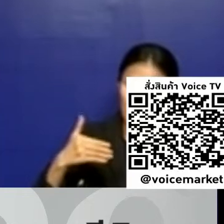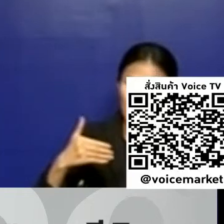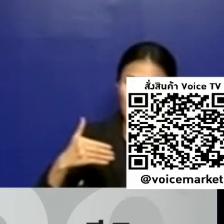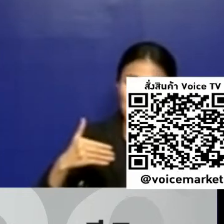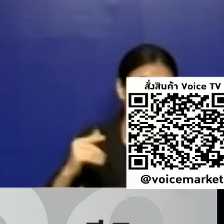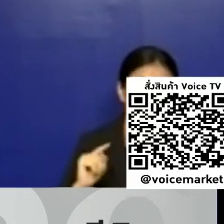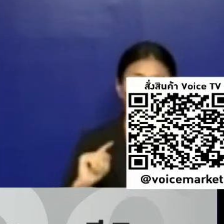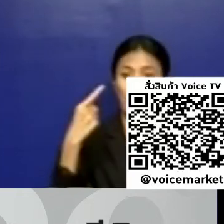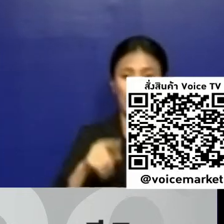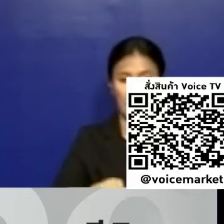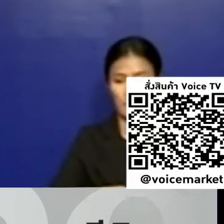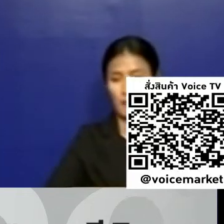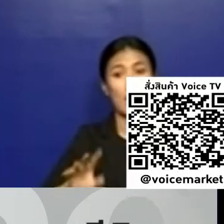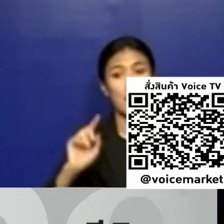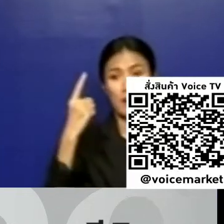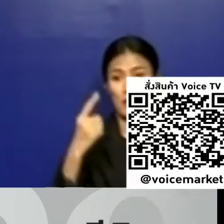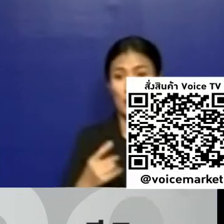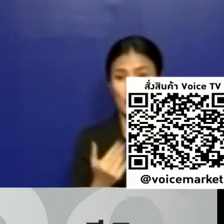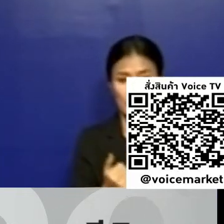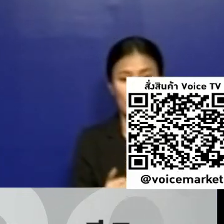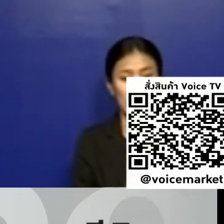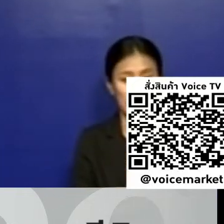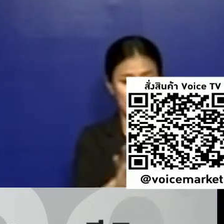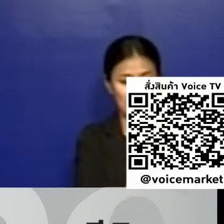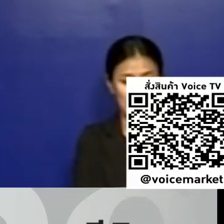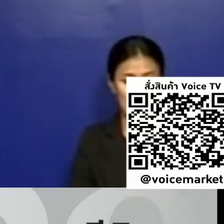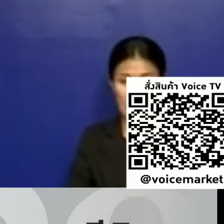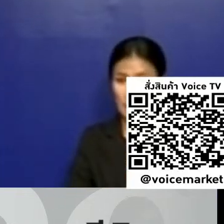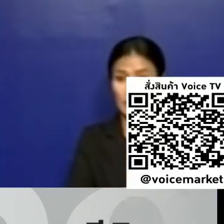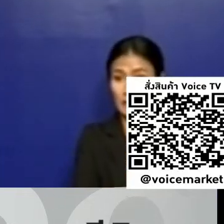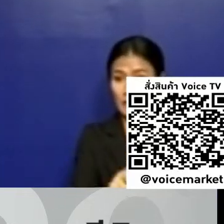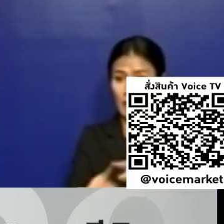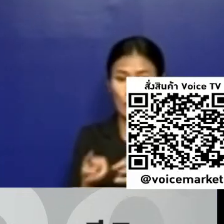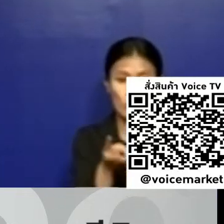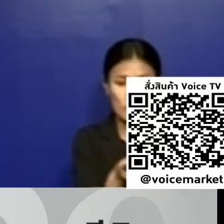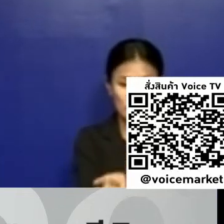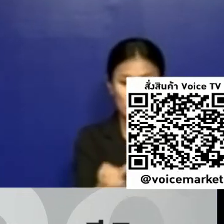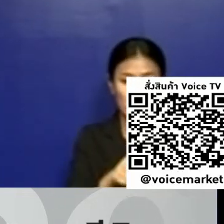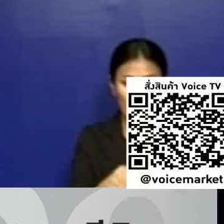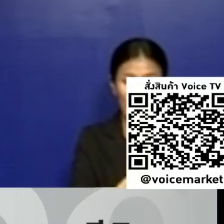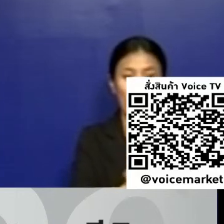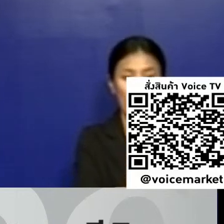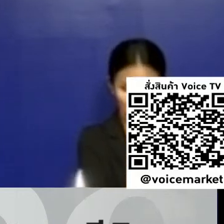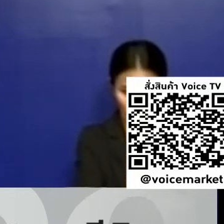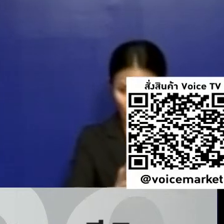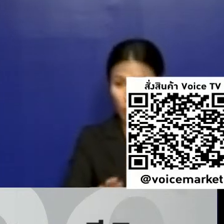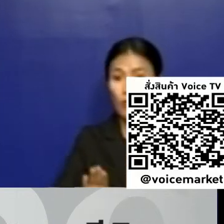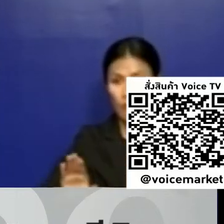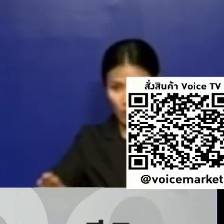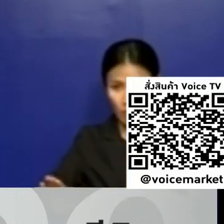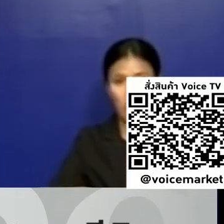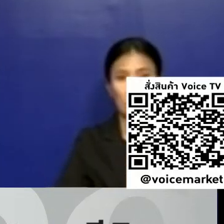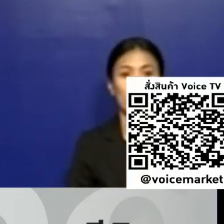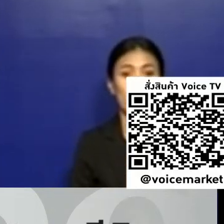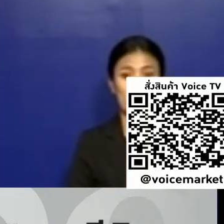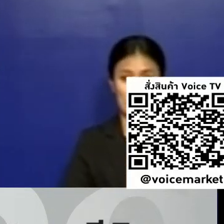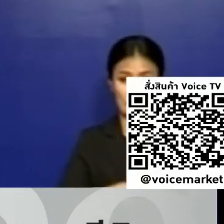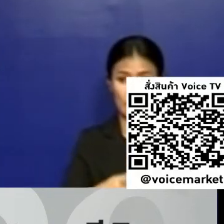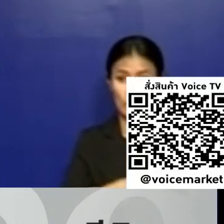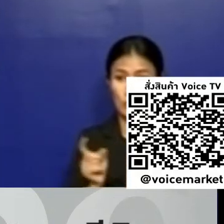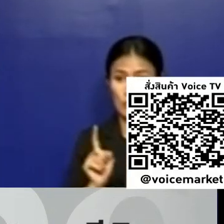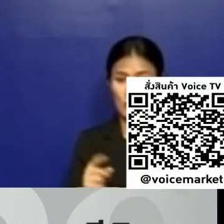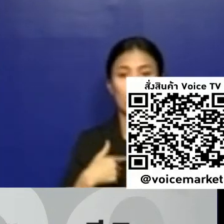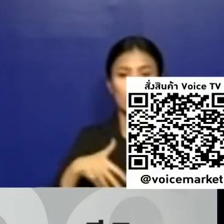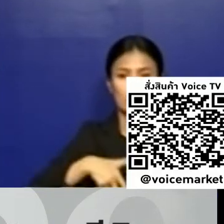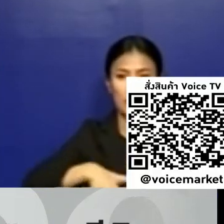ที่ได้รับผลกระทบโดยตรง นะ ง่ายๆแค่นี้ทำไมไม่ทำแล้วพวกนักเรียนเขาถึงไปประท้วงกันเนาะว่าอายุ18ปีเขาก็มีสถานะเป็น